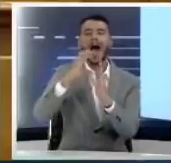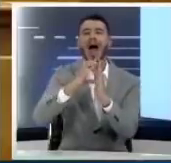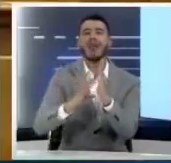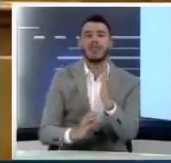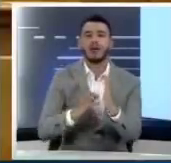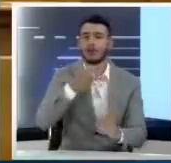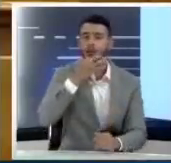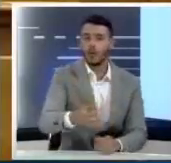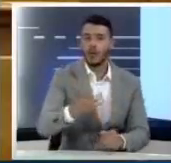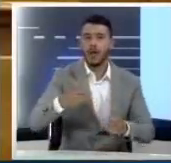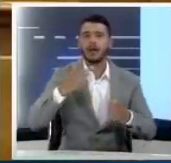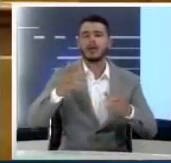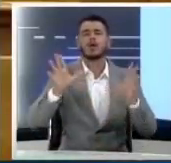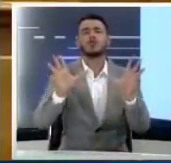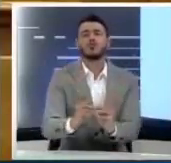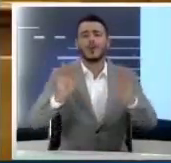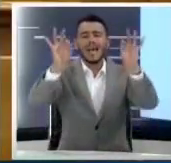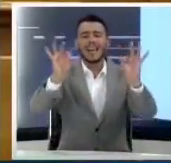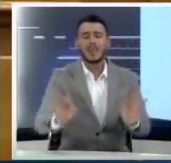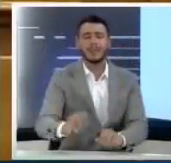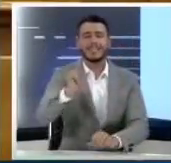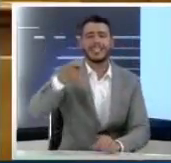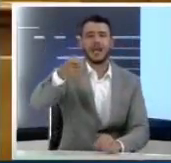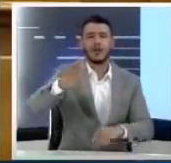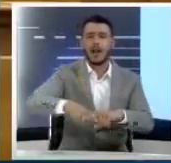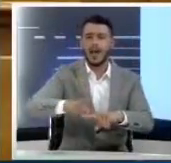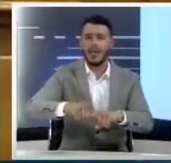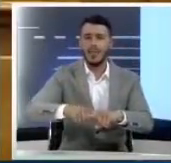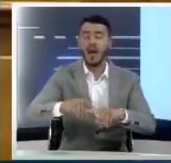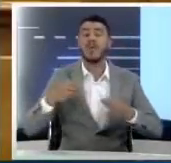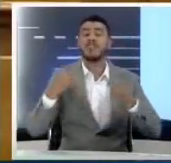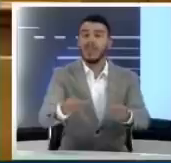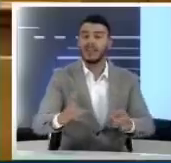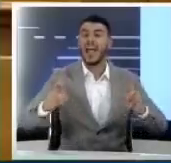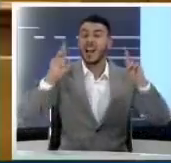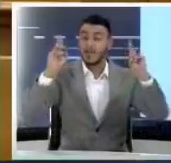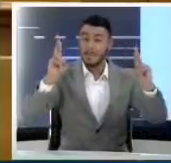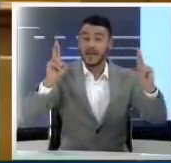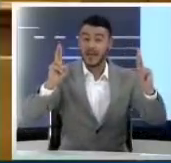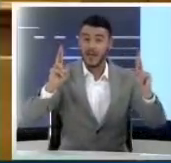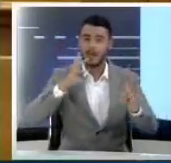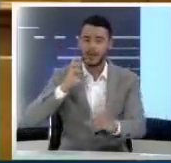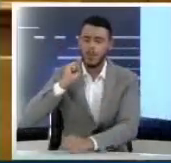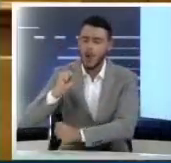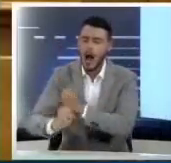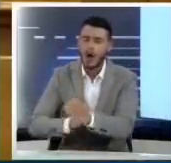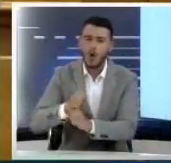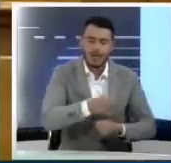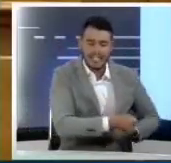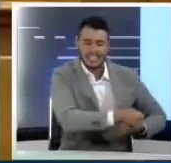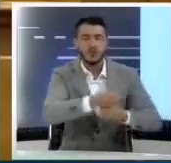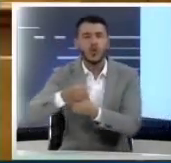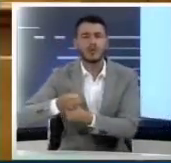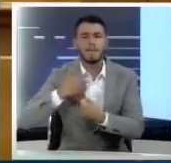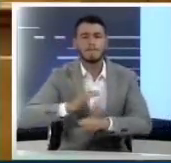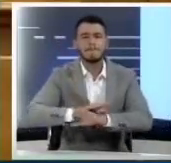η ελάφρυνση του χρέους για την Ελλάδα δίνει ελπίδα μετά από χρόνια λιτότητας. Και δεν είναι μόνο το Financial